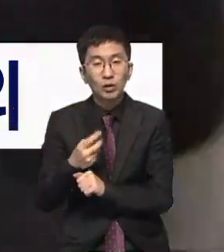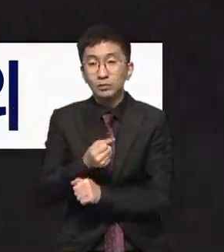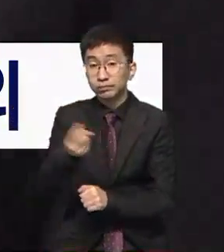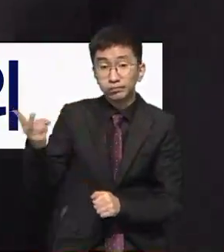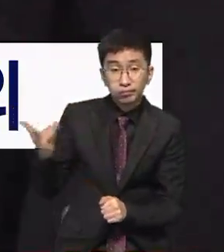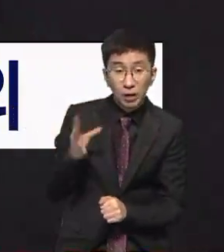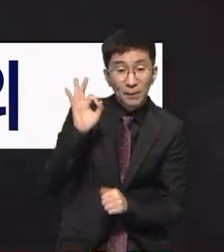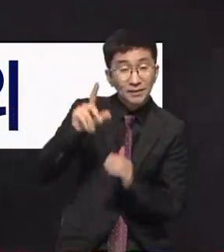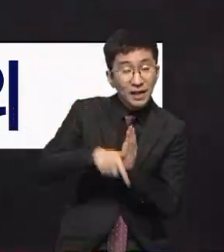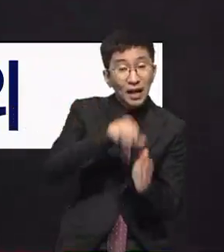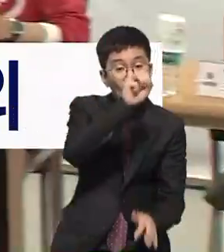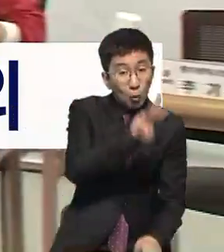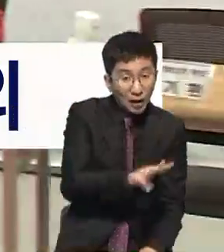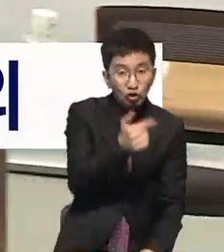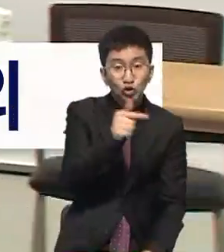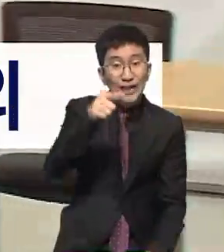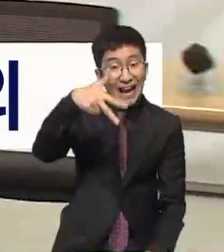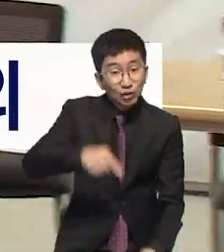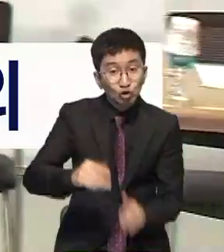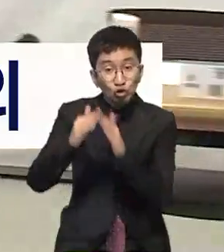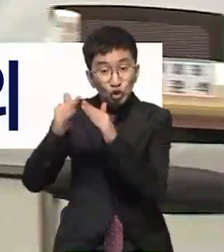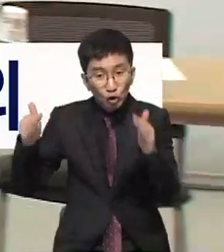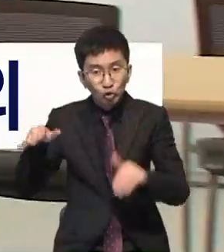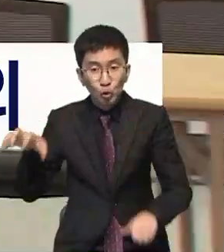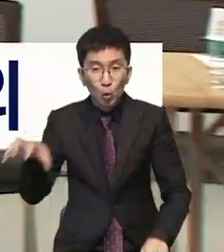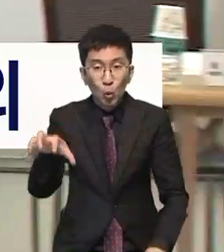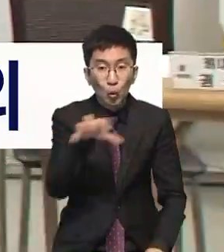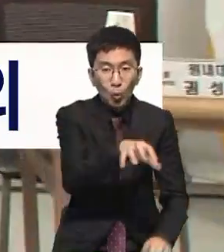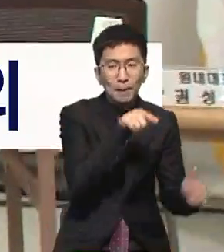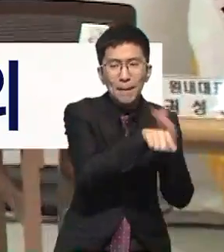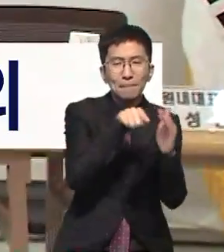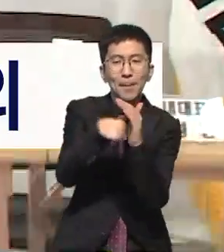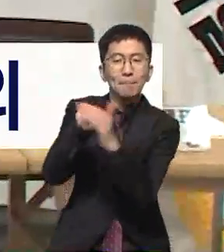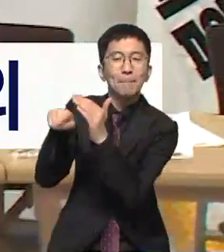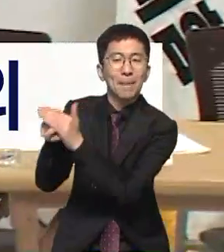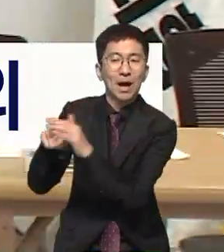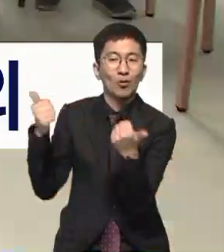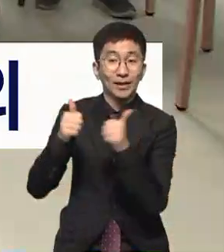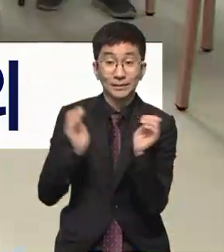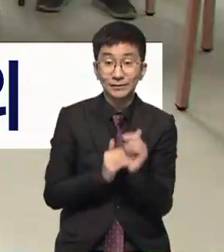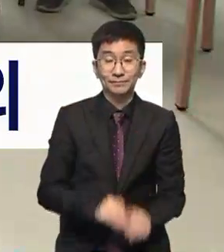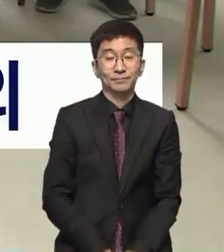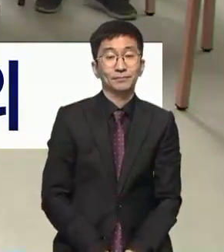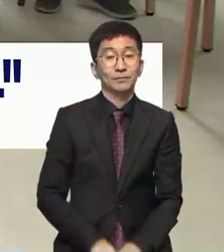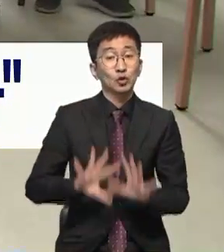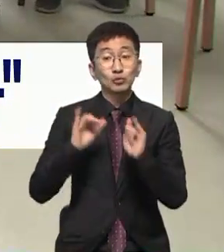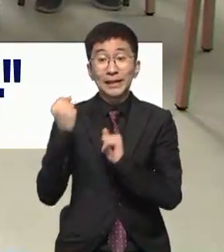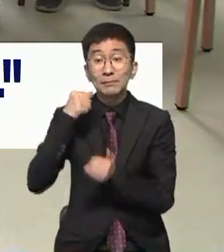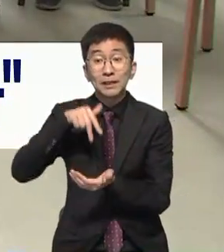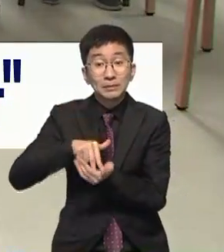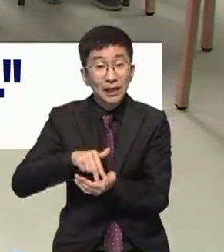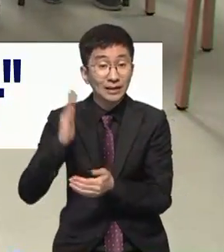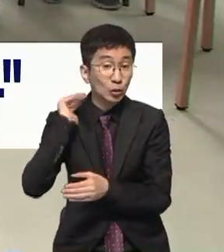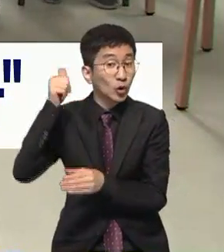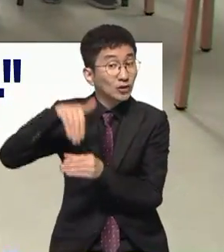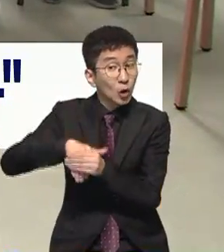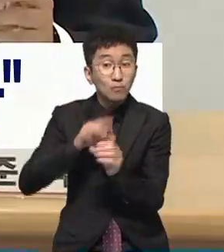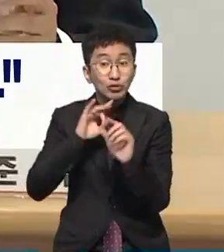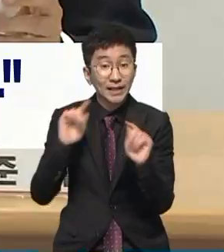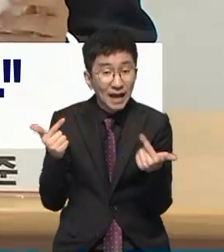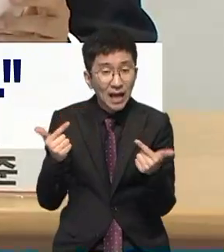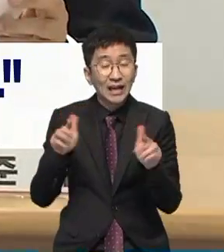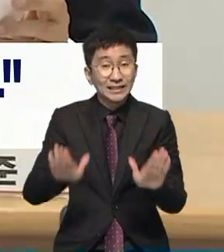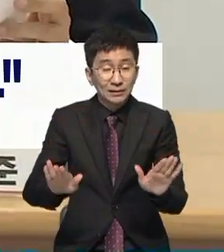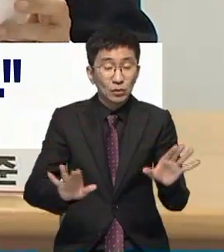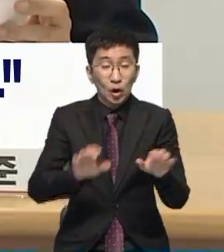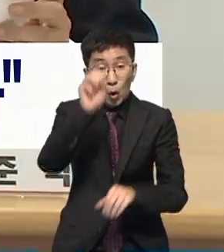나주, 전북 전주를 차례로 찾아 선거대책위원회 회의를 열었습니다. 국민의힘은 지난 대선에 이어 광주 복합